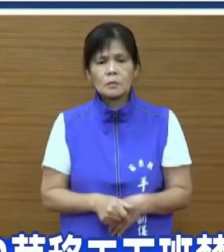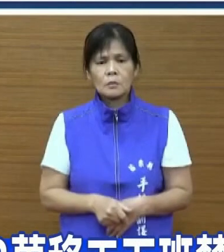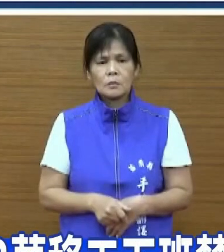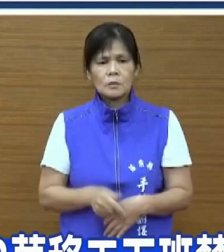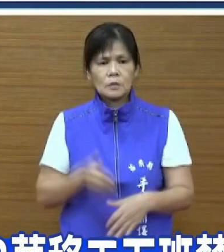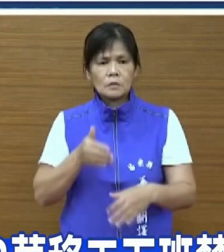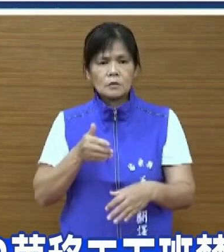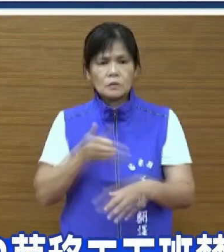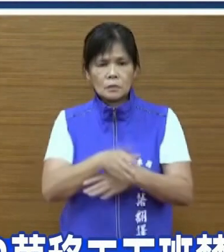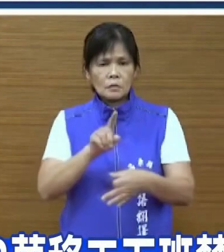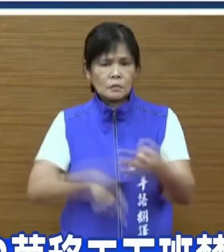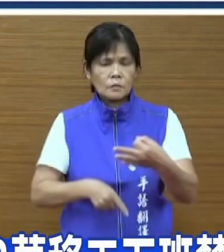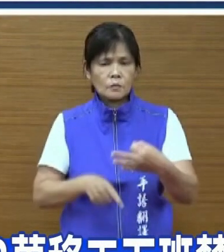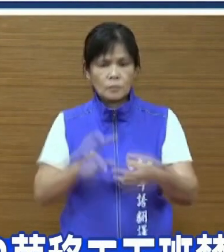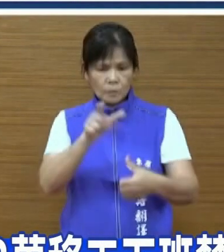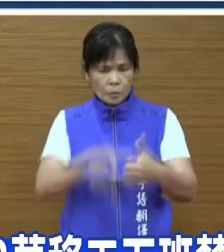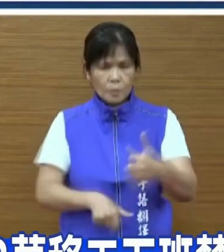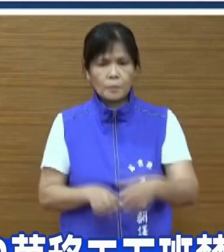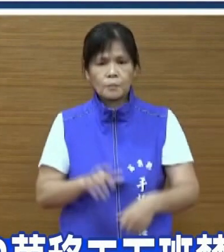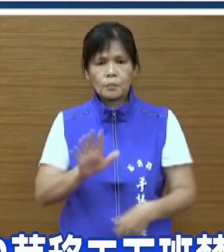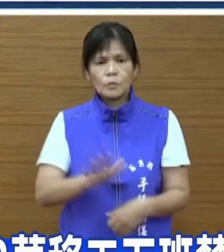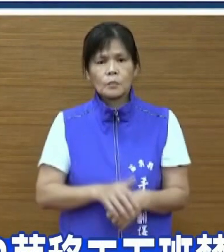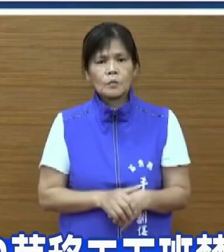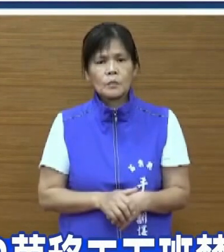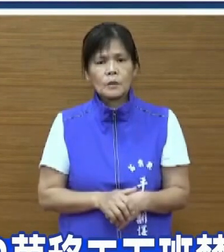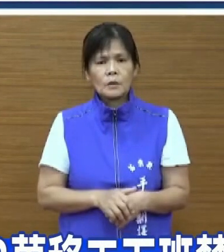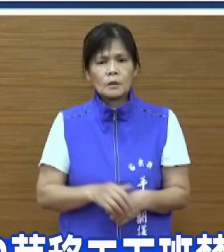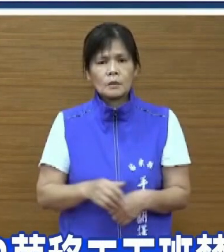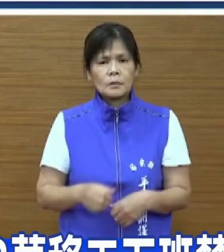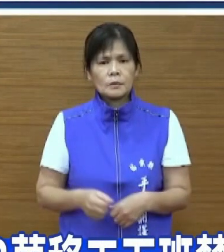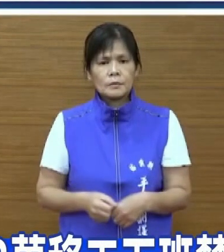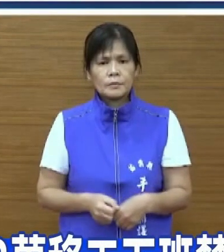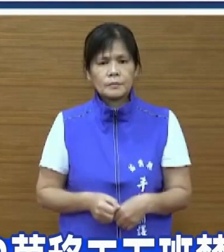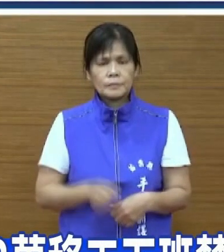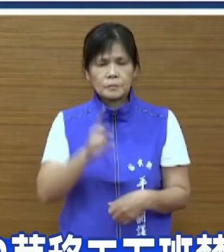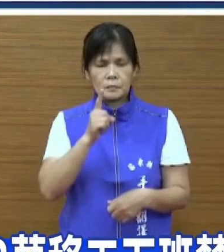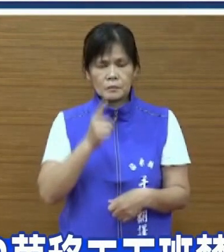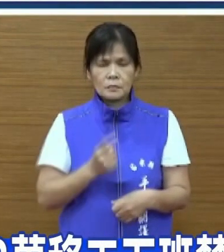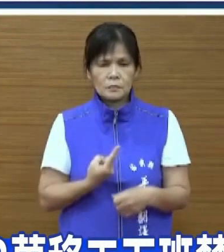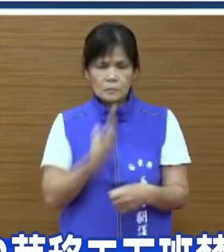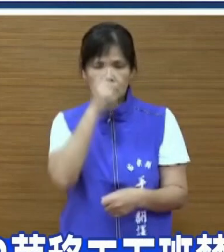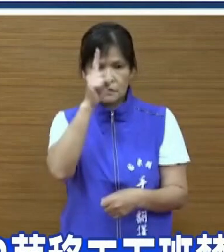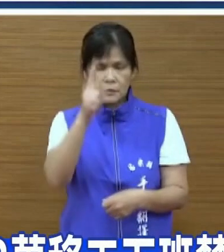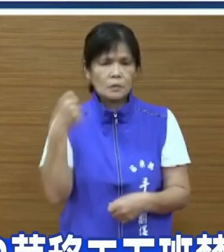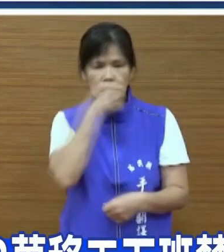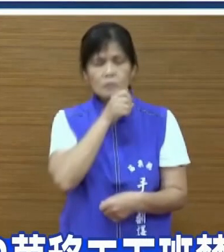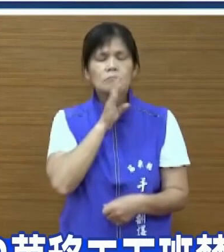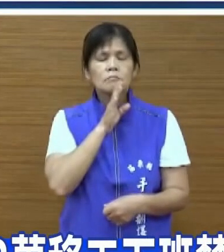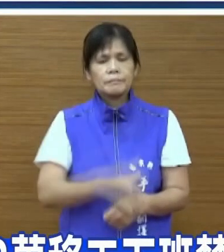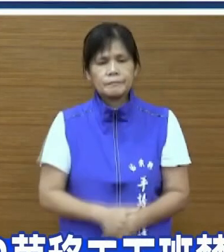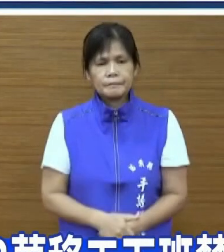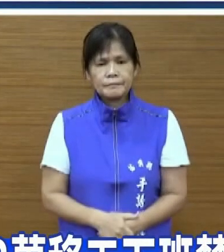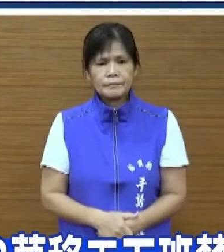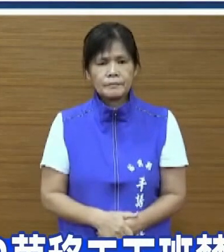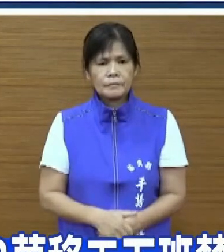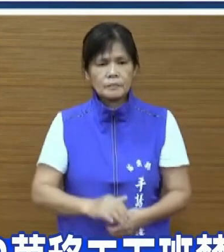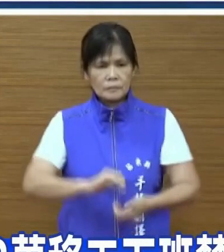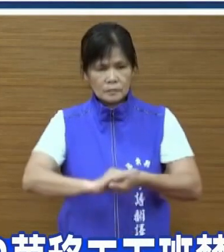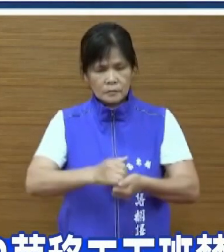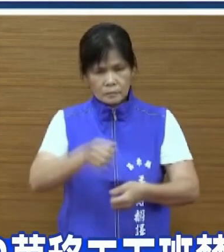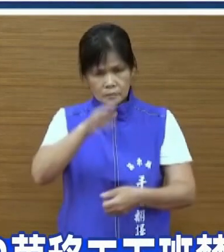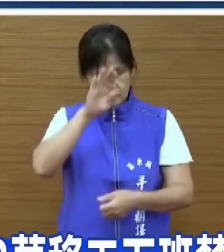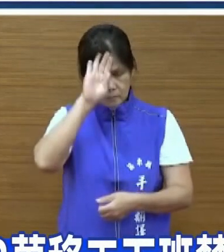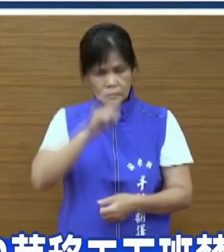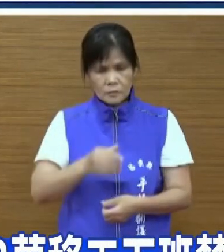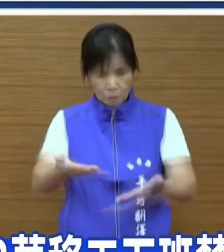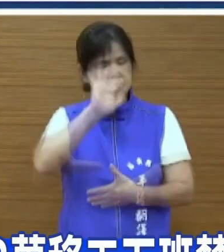超风案的部分，是则为1例，为本国籍的。目前确诊的个案已